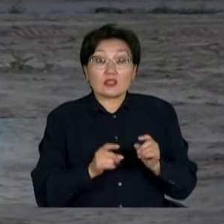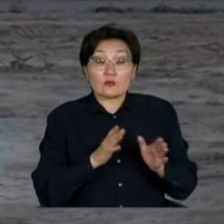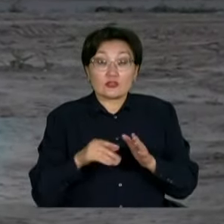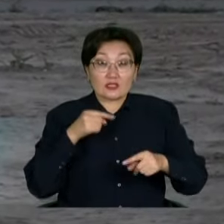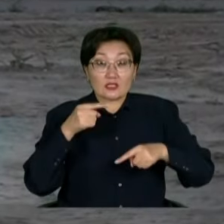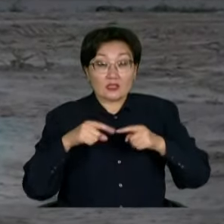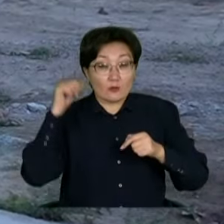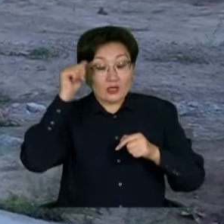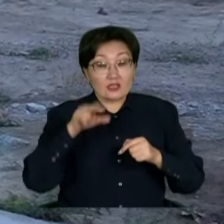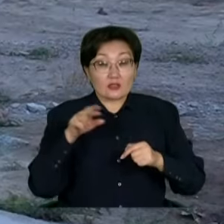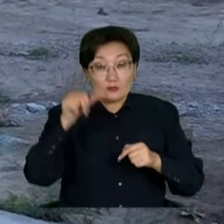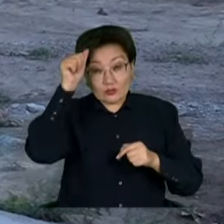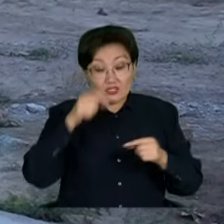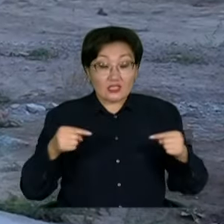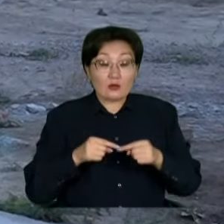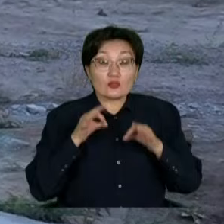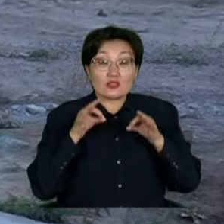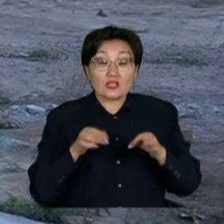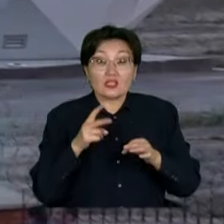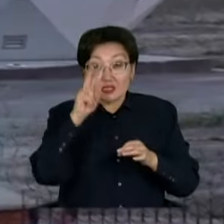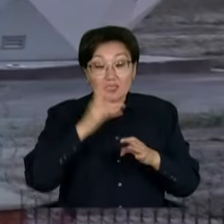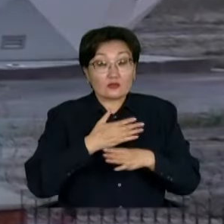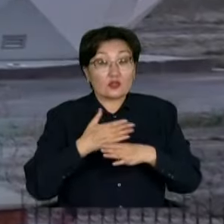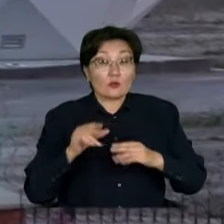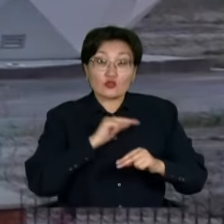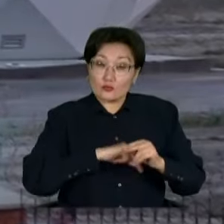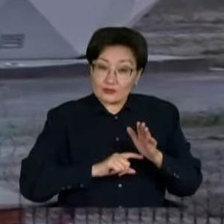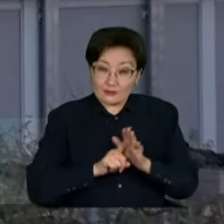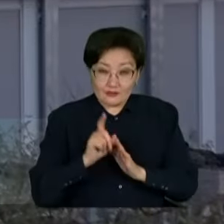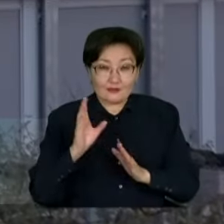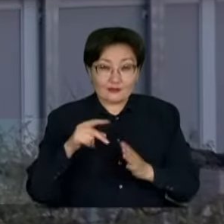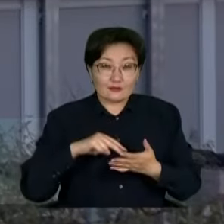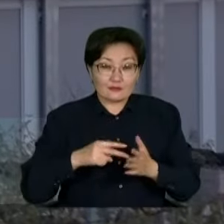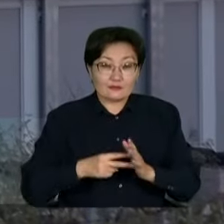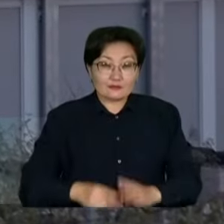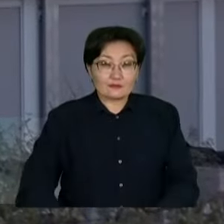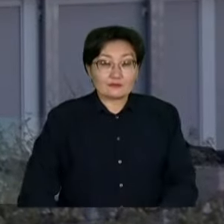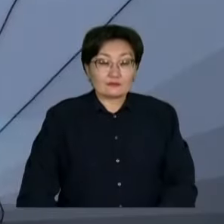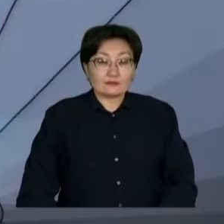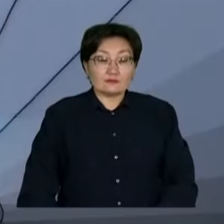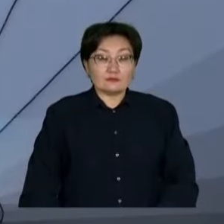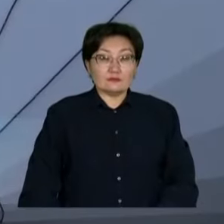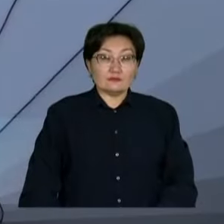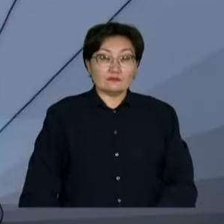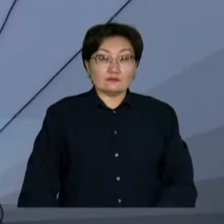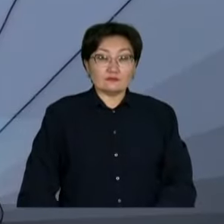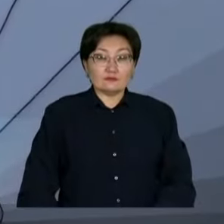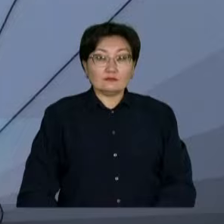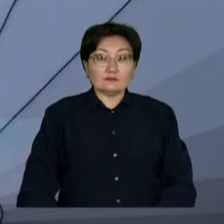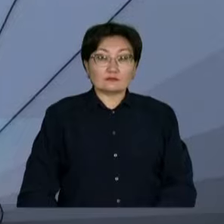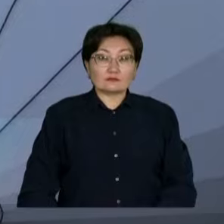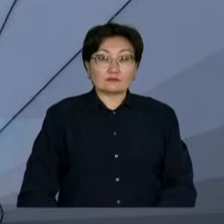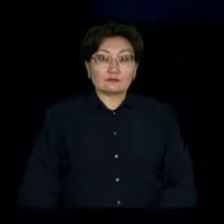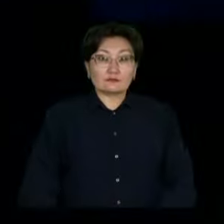жылдың қаңтар айынан бастап, нақтырақ айтқанда 2 айдан соң жұмысын бастайды. Рүстем Айткәрім, Ғани Қалуов, Алматы, телеарнасы.